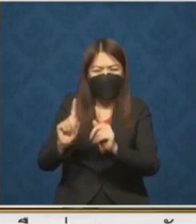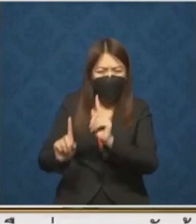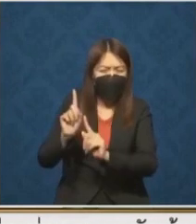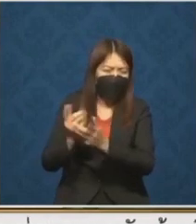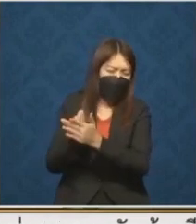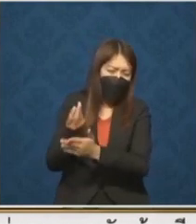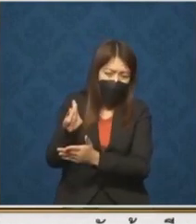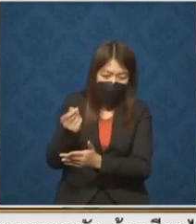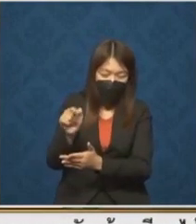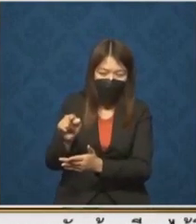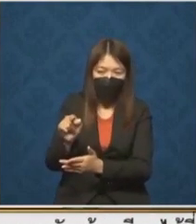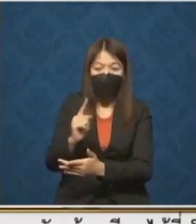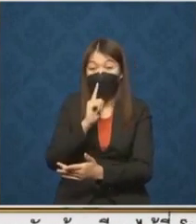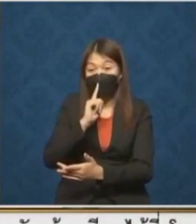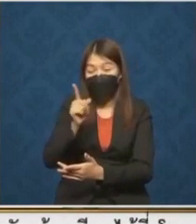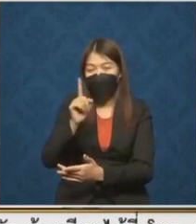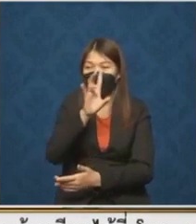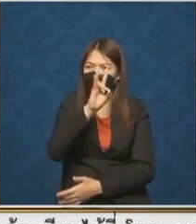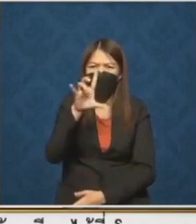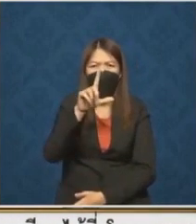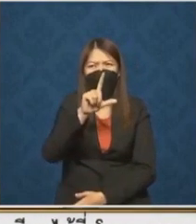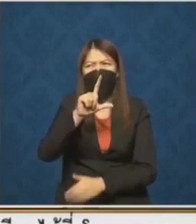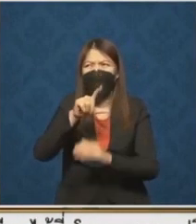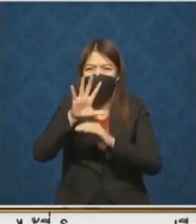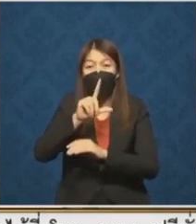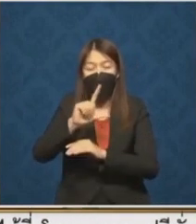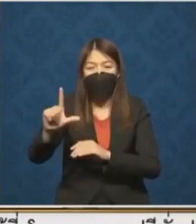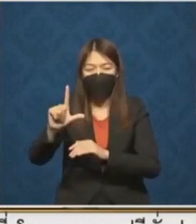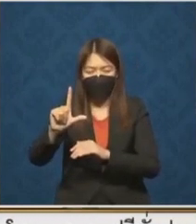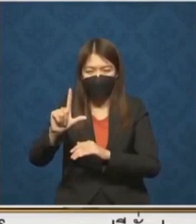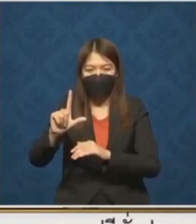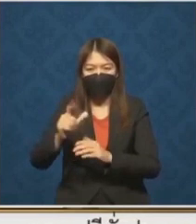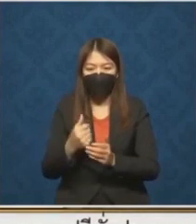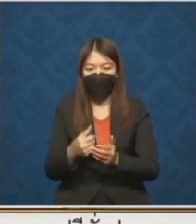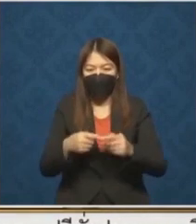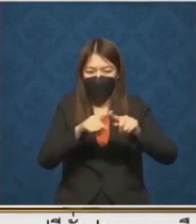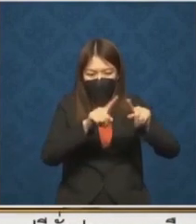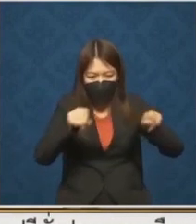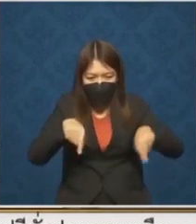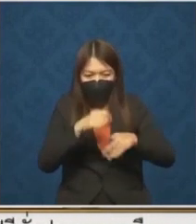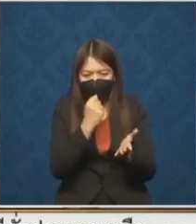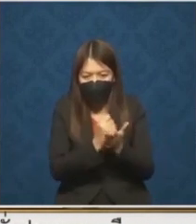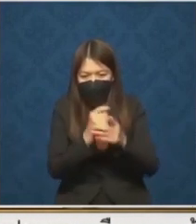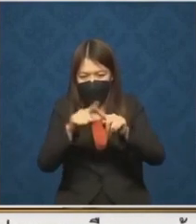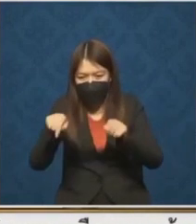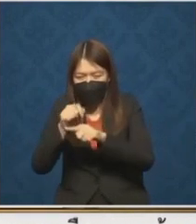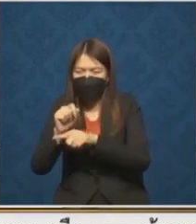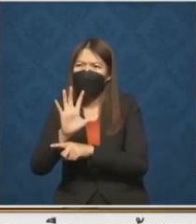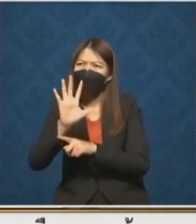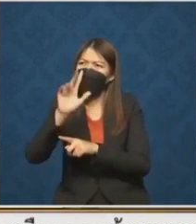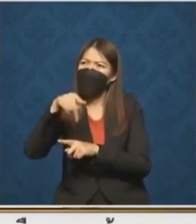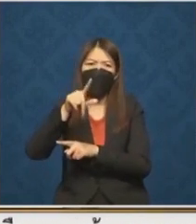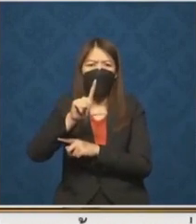ที่ฟ้องครั้นี้ 700 ฟะล้านคือไปออกชโนดไว้ 4,000 ไล่รมถา 5,000 ฟะล้านก